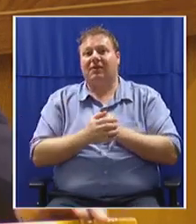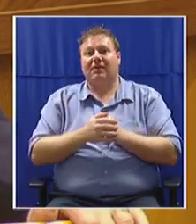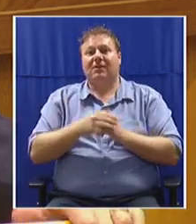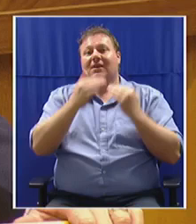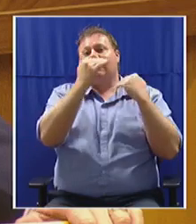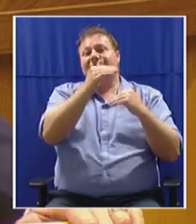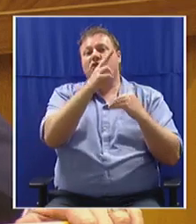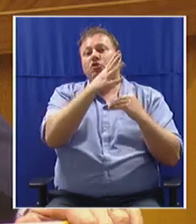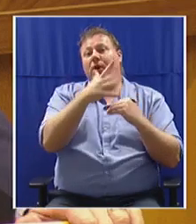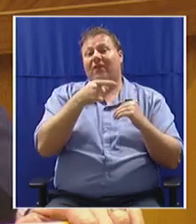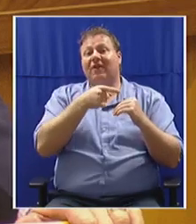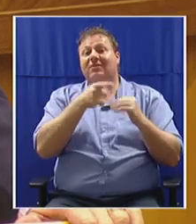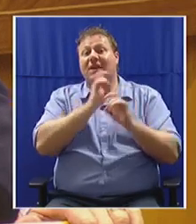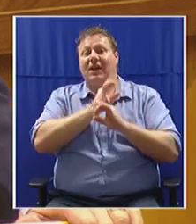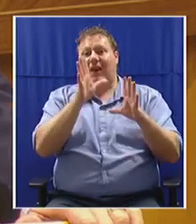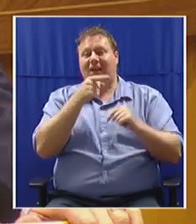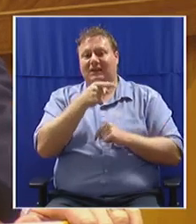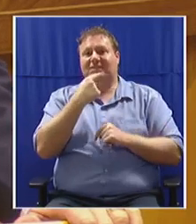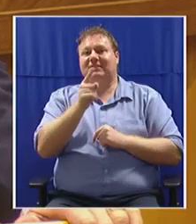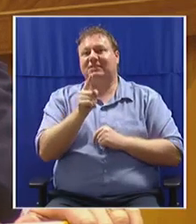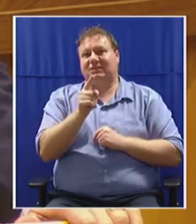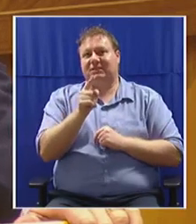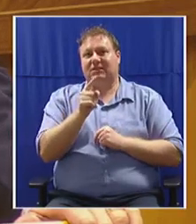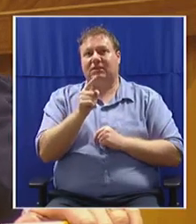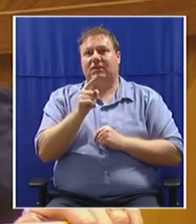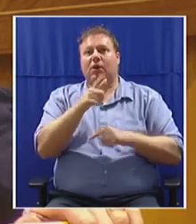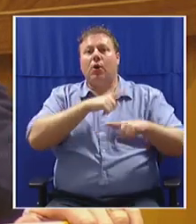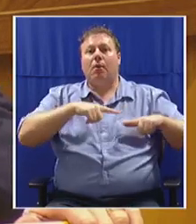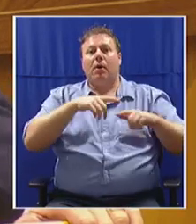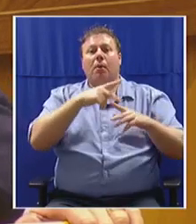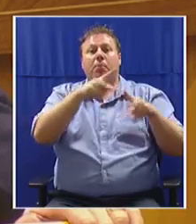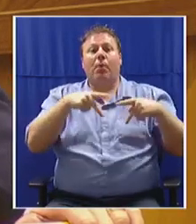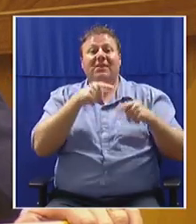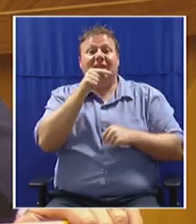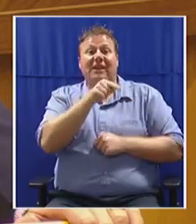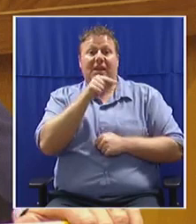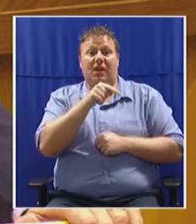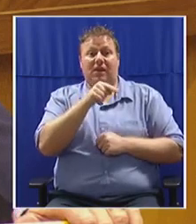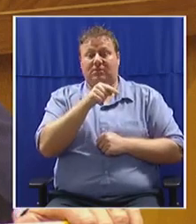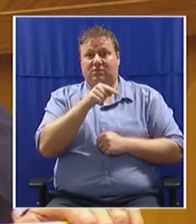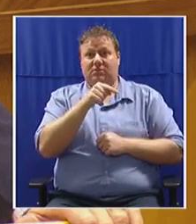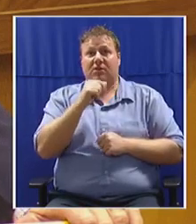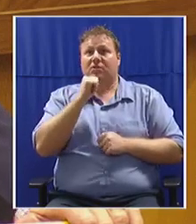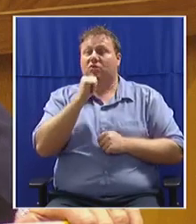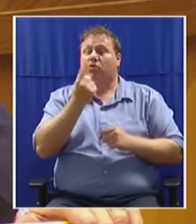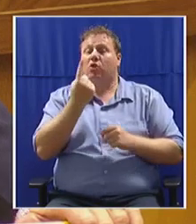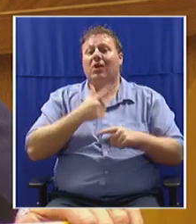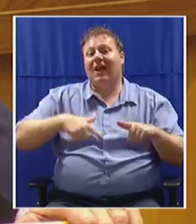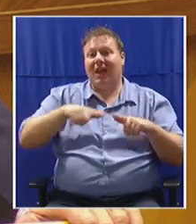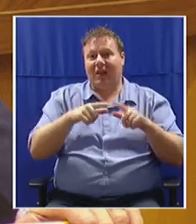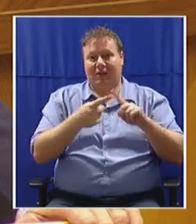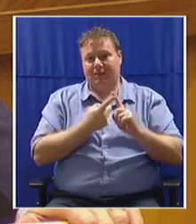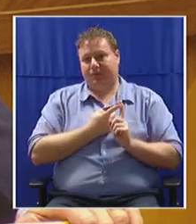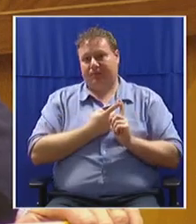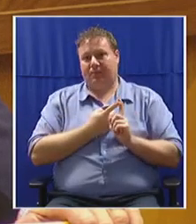wat sê, eiendom is nie beperk tot grond nie. Dit sluit in roerende,